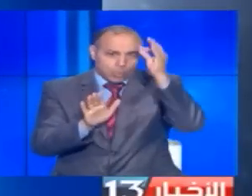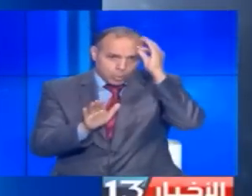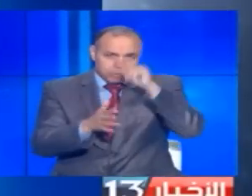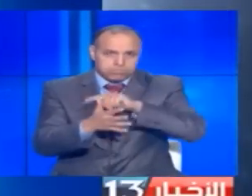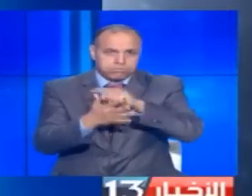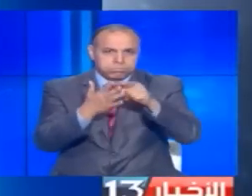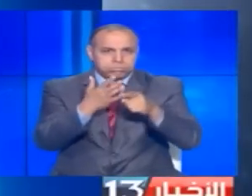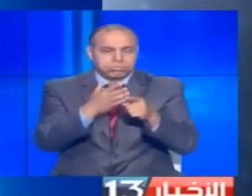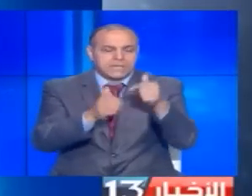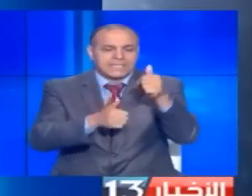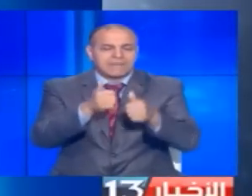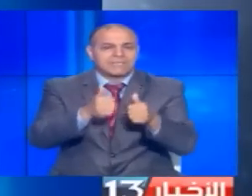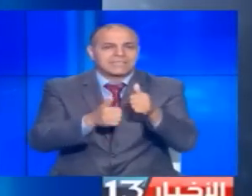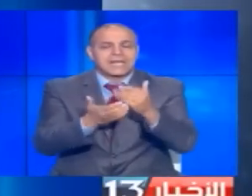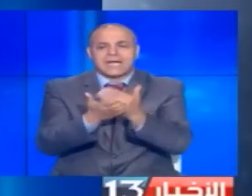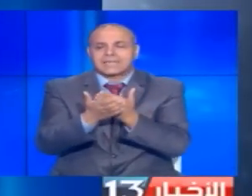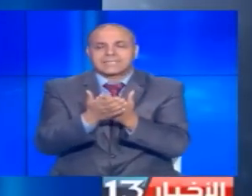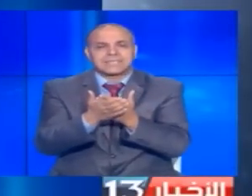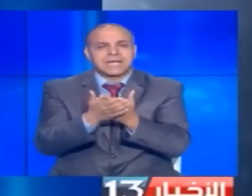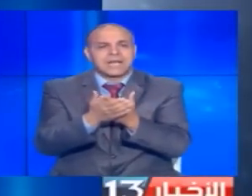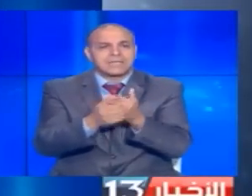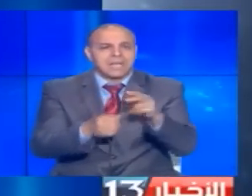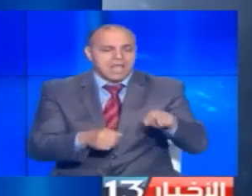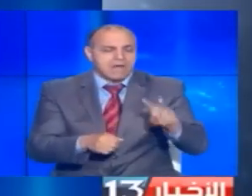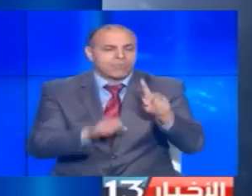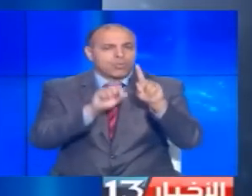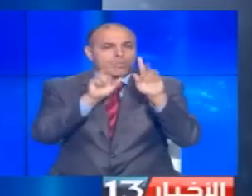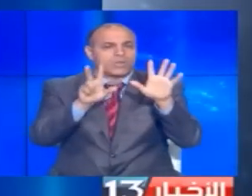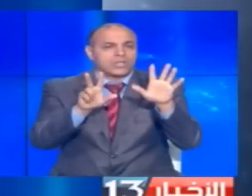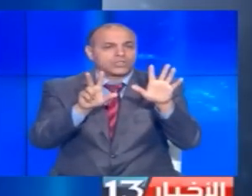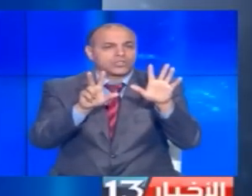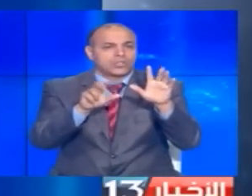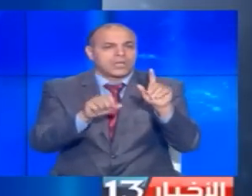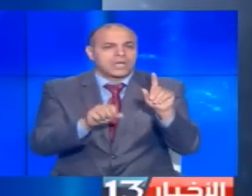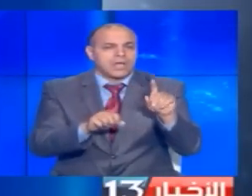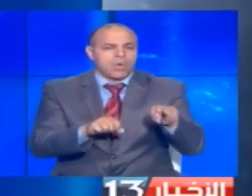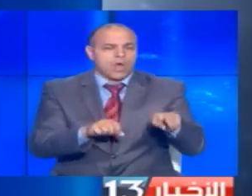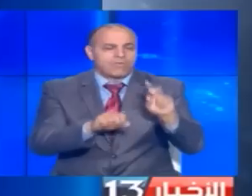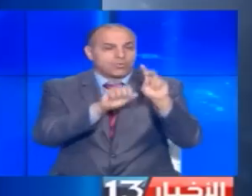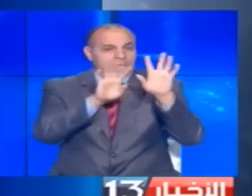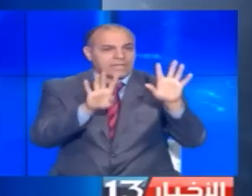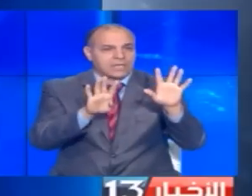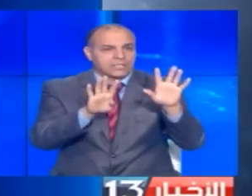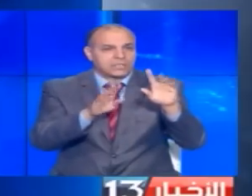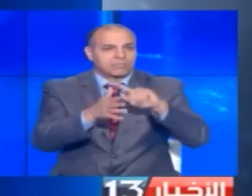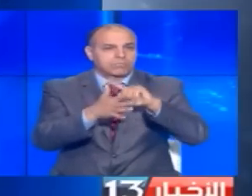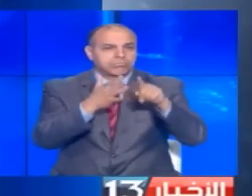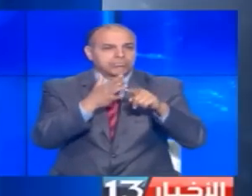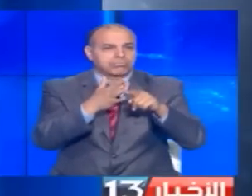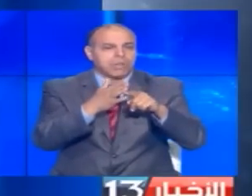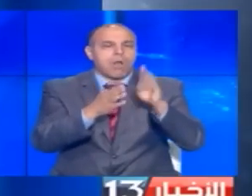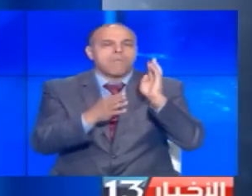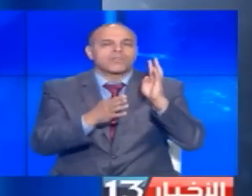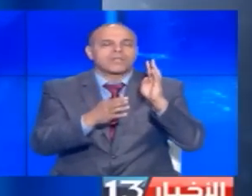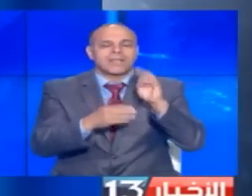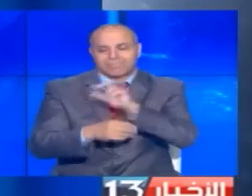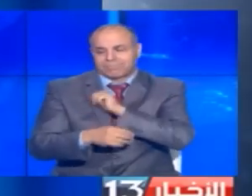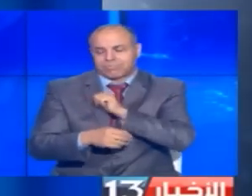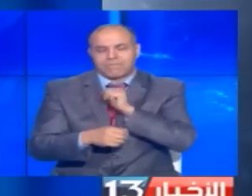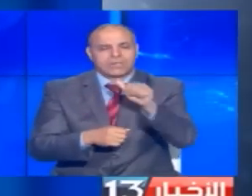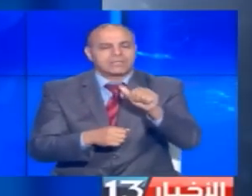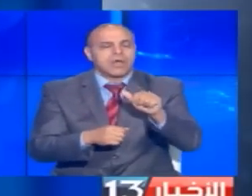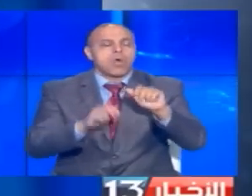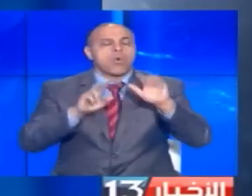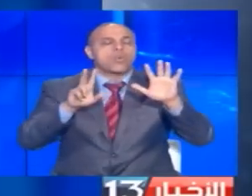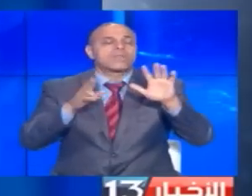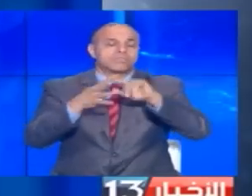ضمن تقرير التنافسية الاقتصادية لسنة 18 و 2019 و 2020 الصادر عن منتدى دافوس السنوي 8